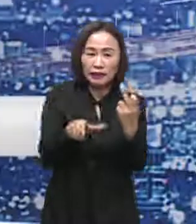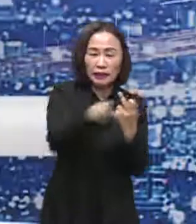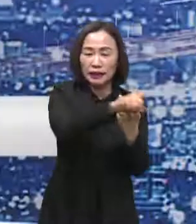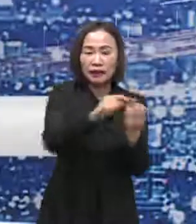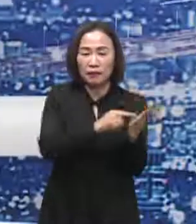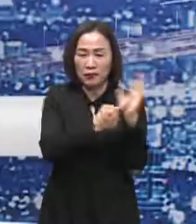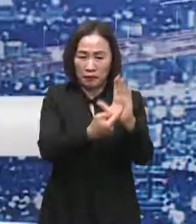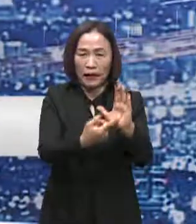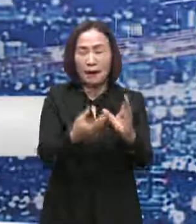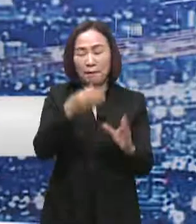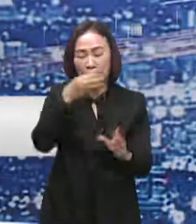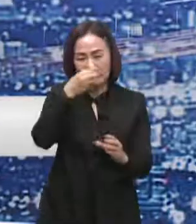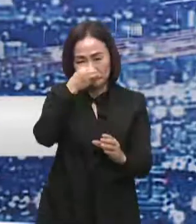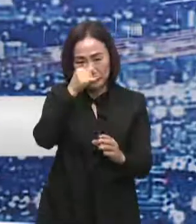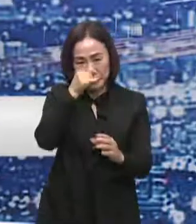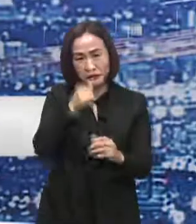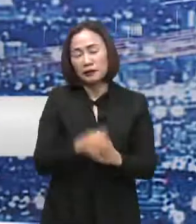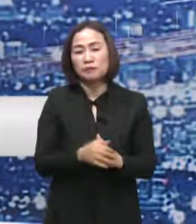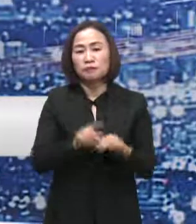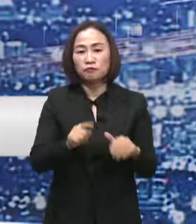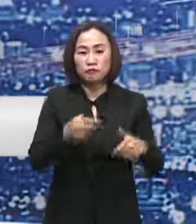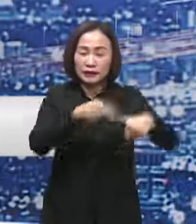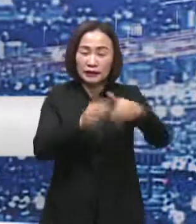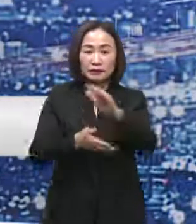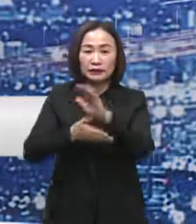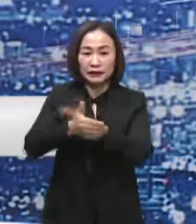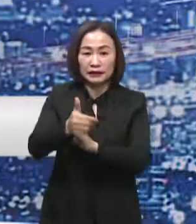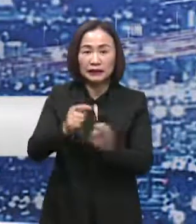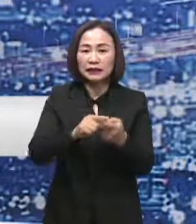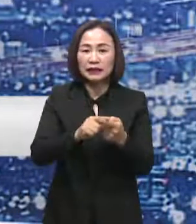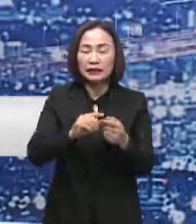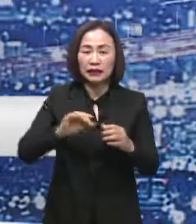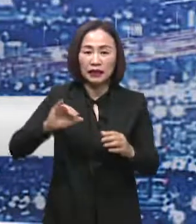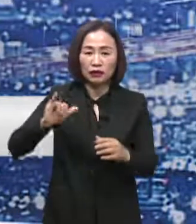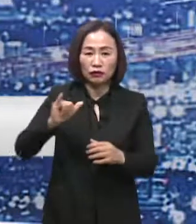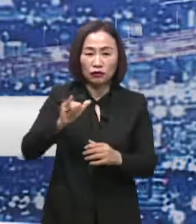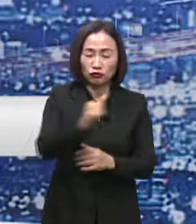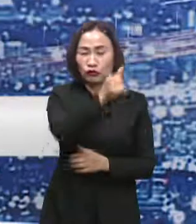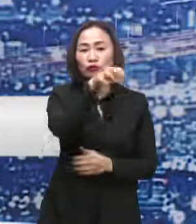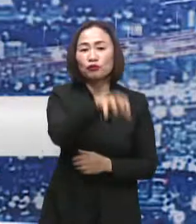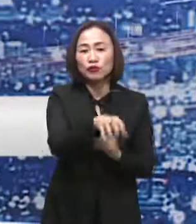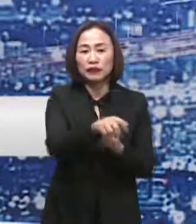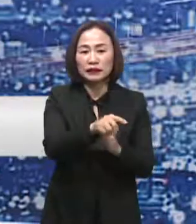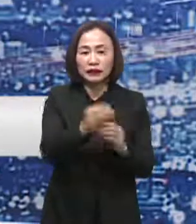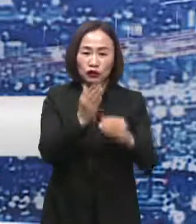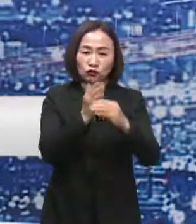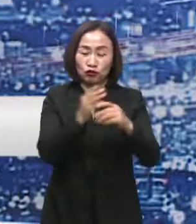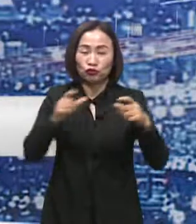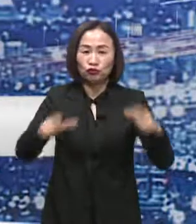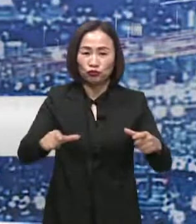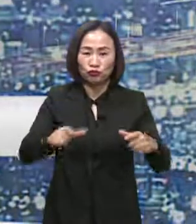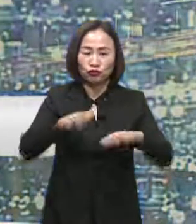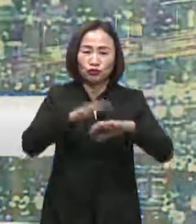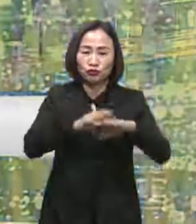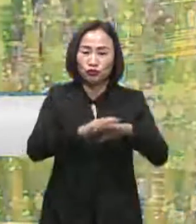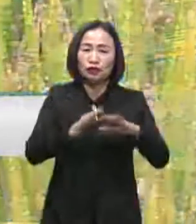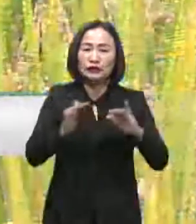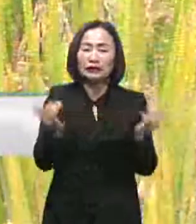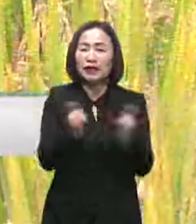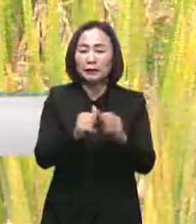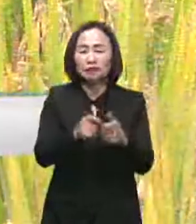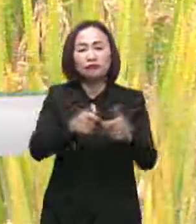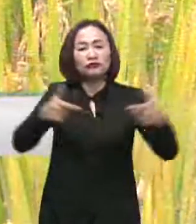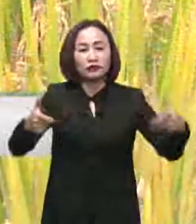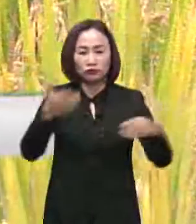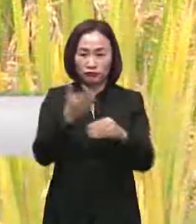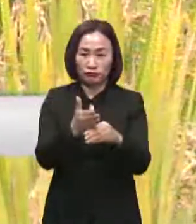아 인천의 대표적인 신도시인 명종 국제 도시를 중심으로 중구의 도시 농업 인구가 꾸준히 늘어나고 있는 것으로